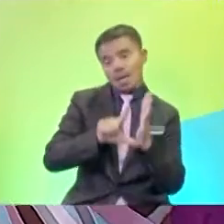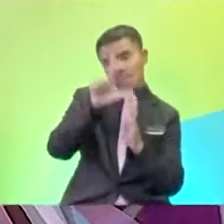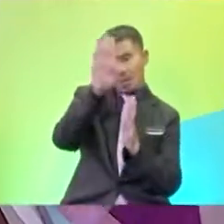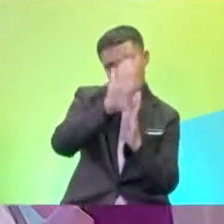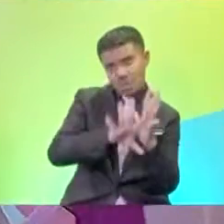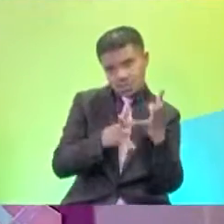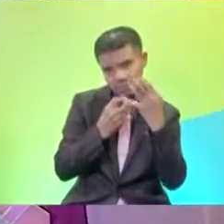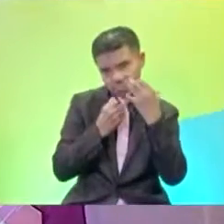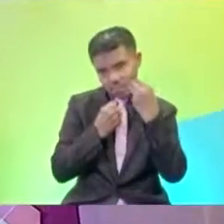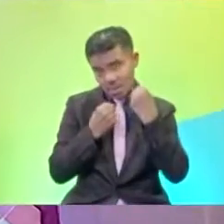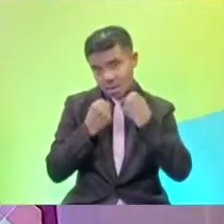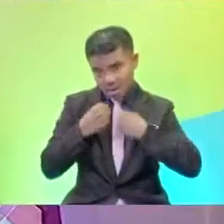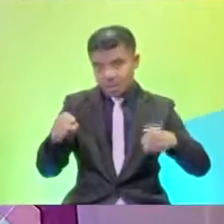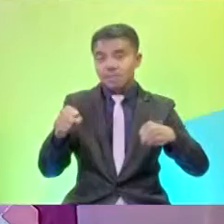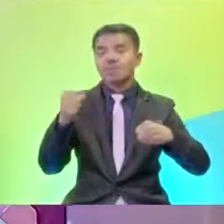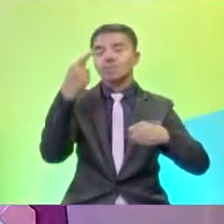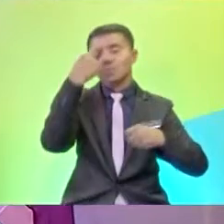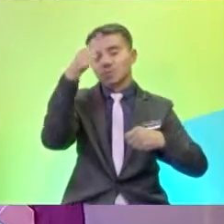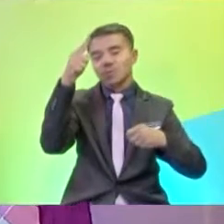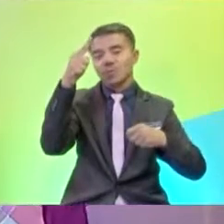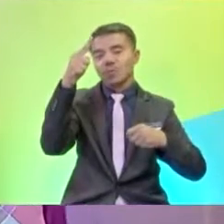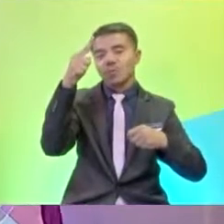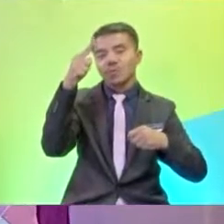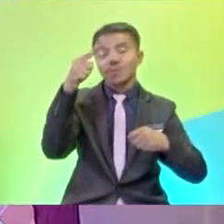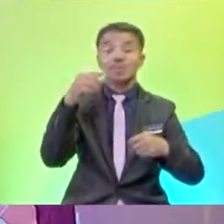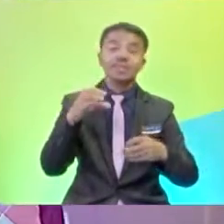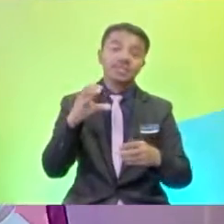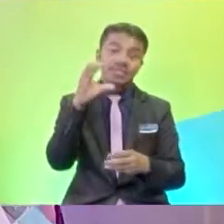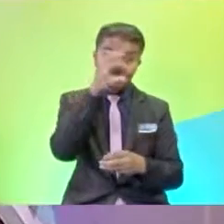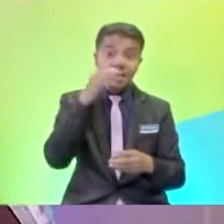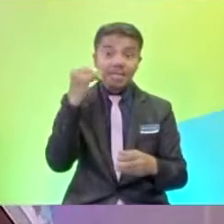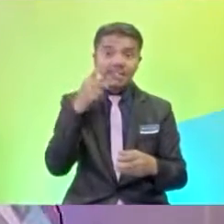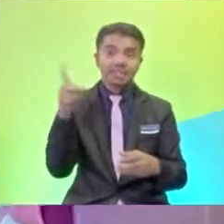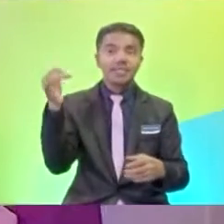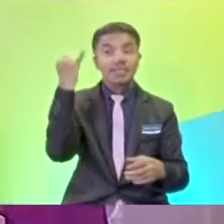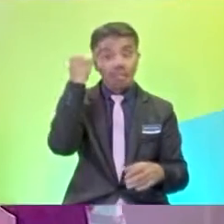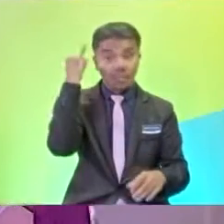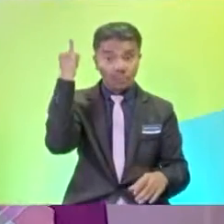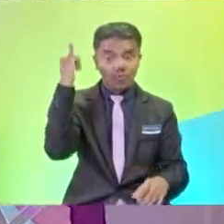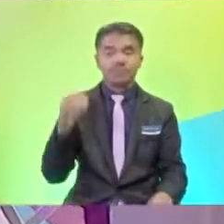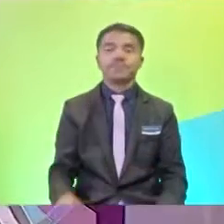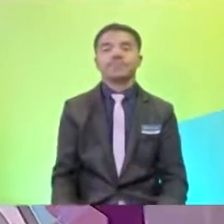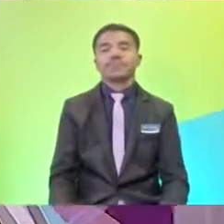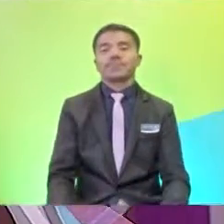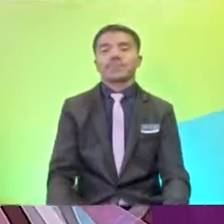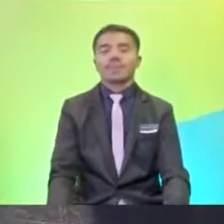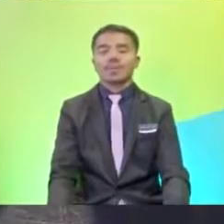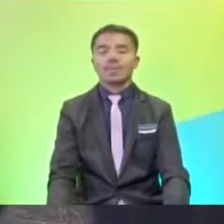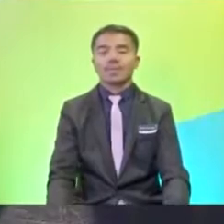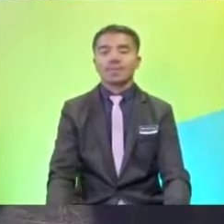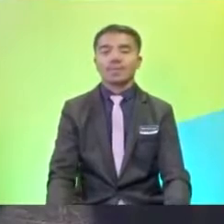Oke seterusnya Ustadzah tanya kepada murid-muridnya di dalam